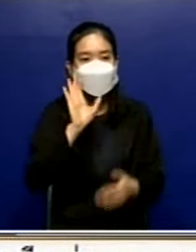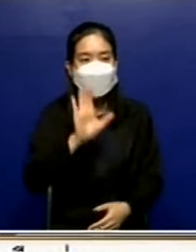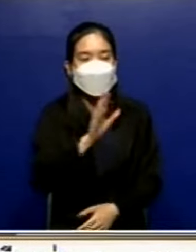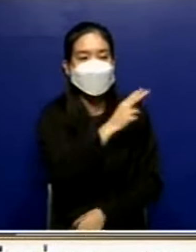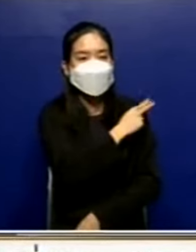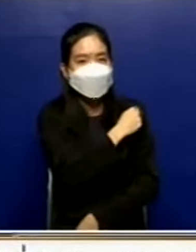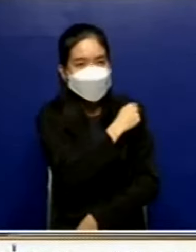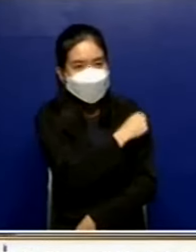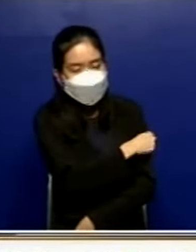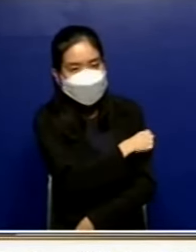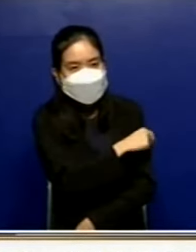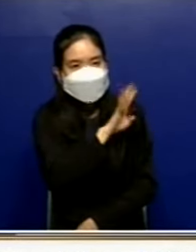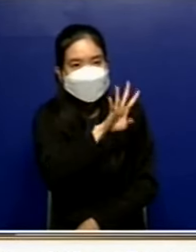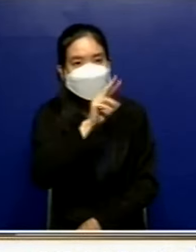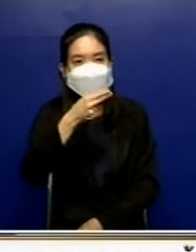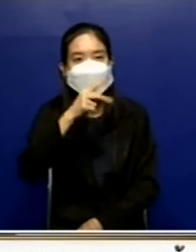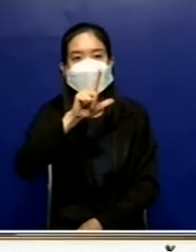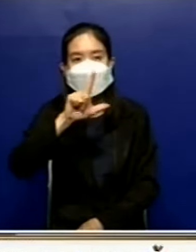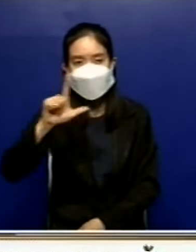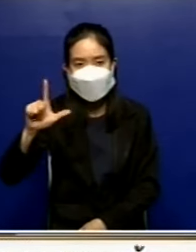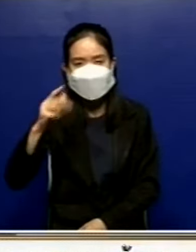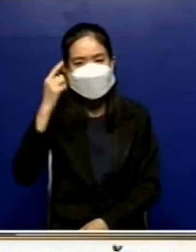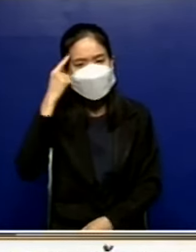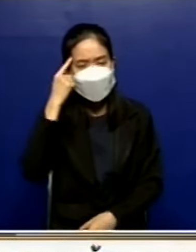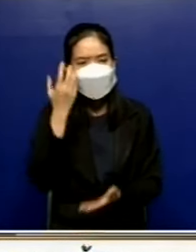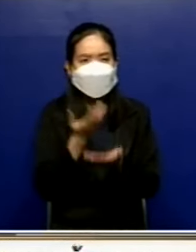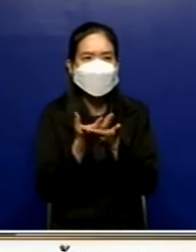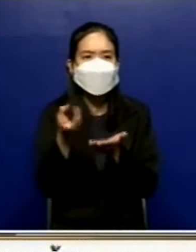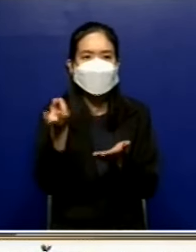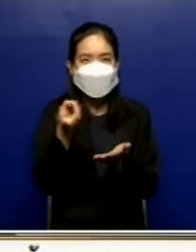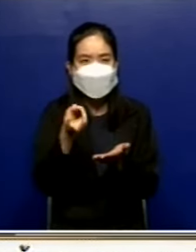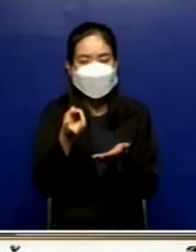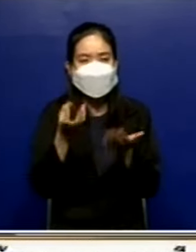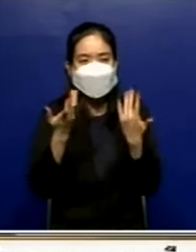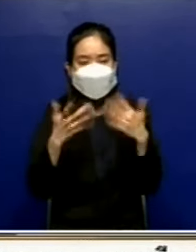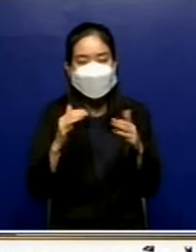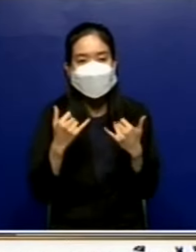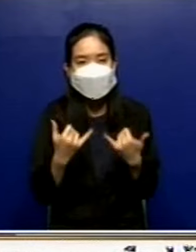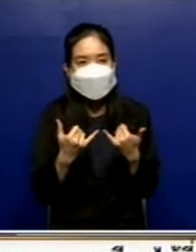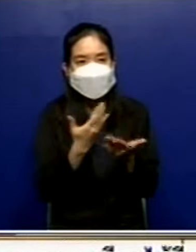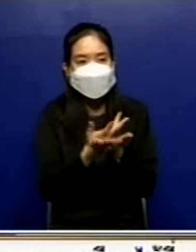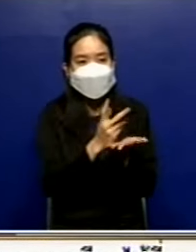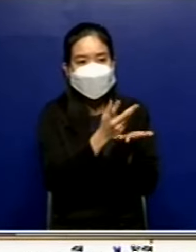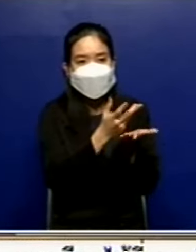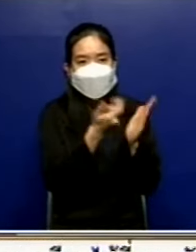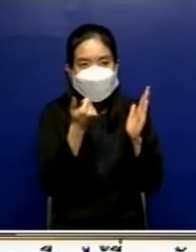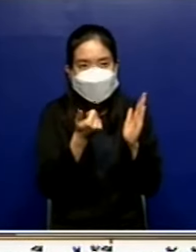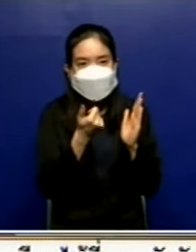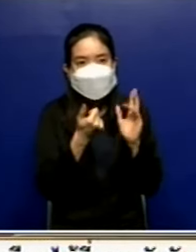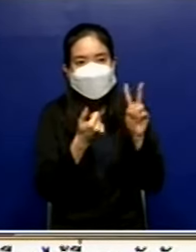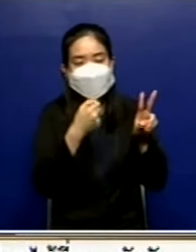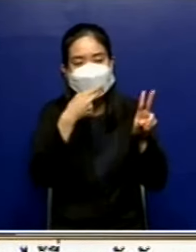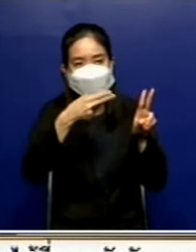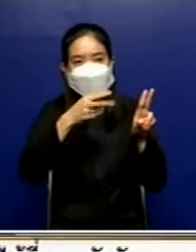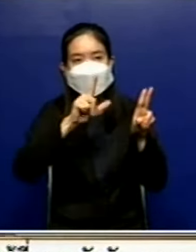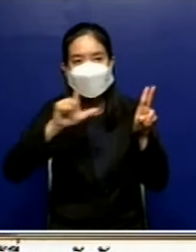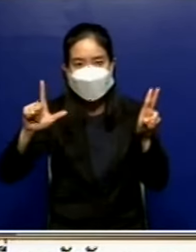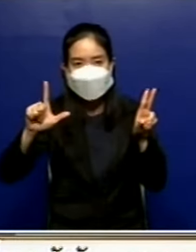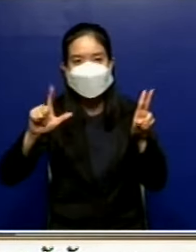หมื่นล้าน ก็ถือวาน้อยนิดปัจจุบันนี้ยังเบิ์กจ่ายไปเพียงแค่ 2 หมื่นล้าน